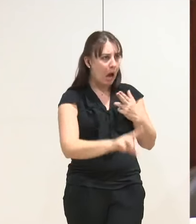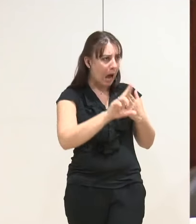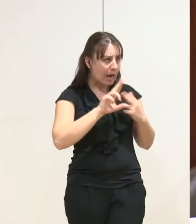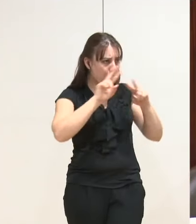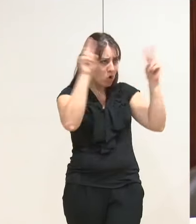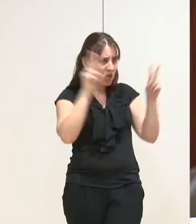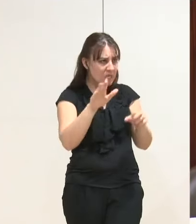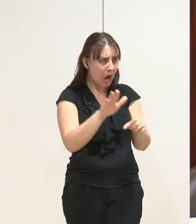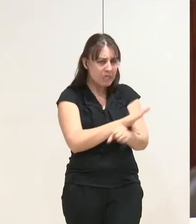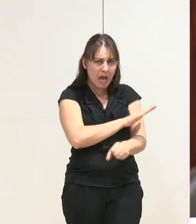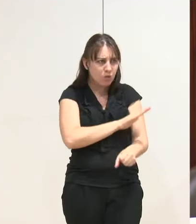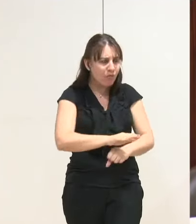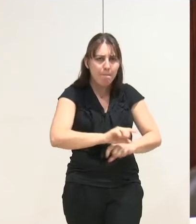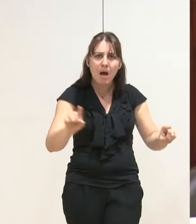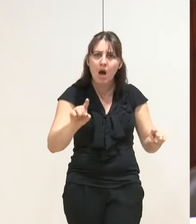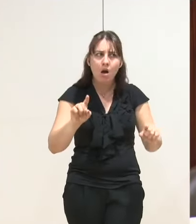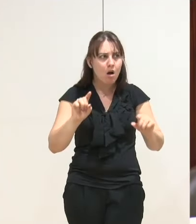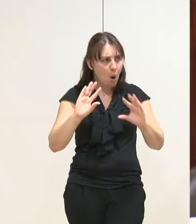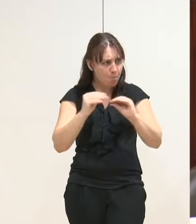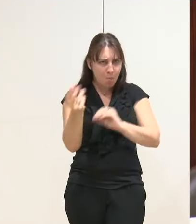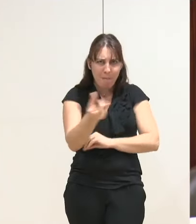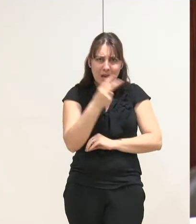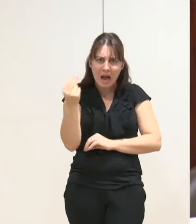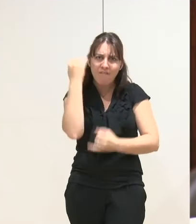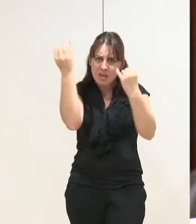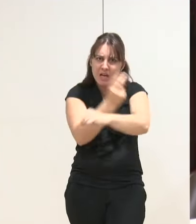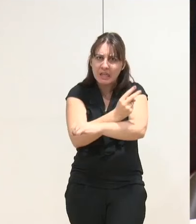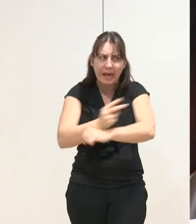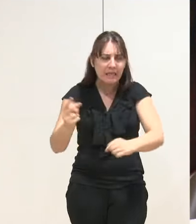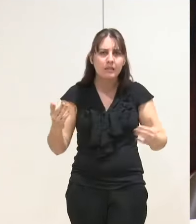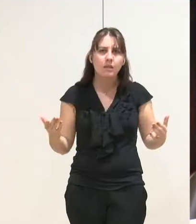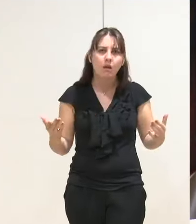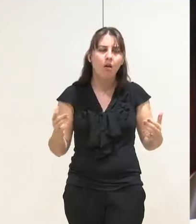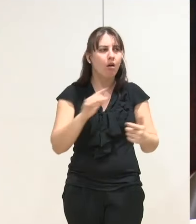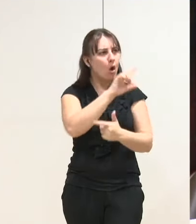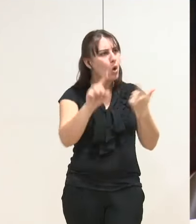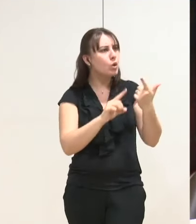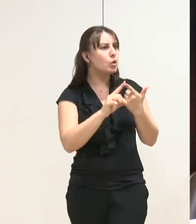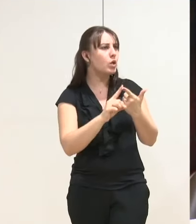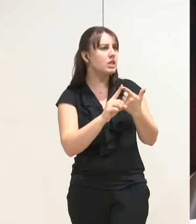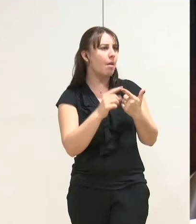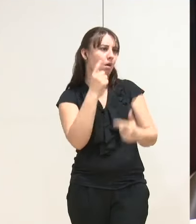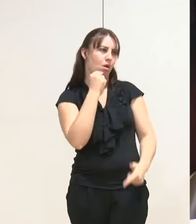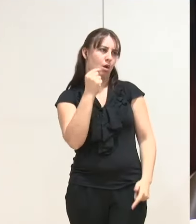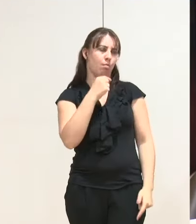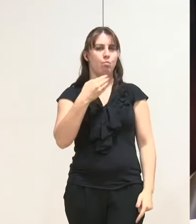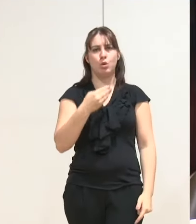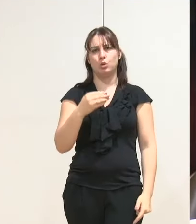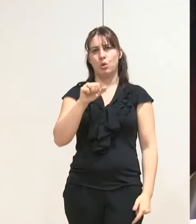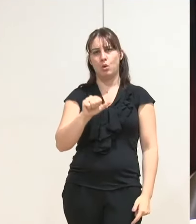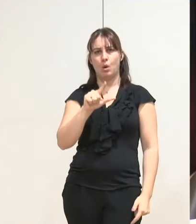générale sur un problème potentiellement aussi grave et deuxièmement se faire plaisir monsieur malb en